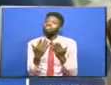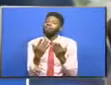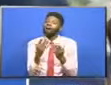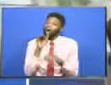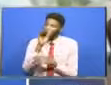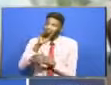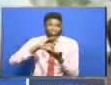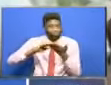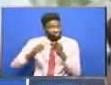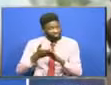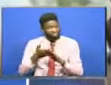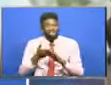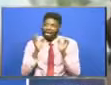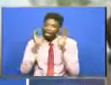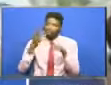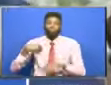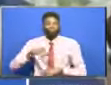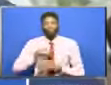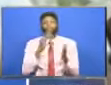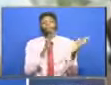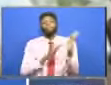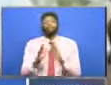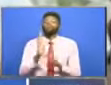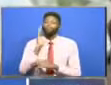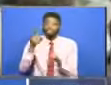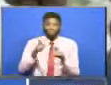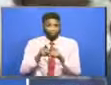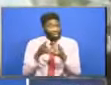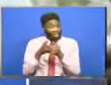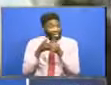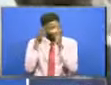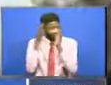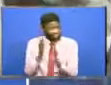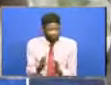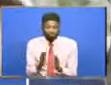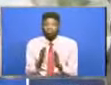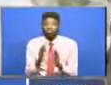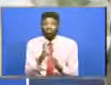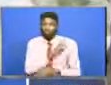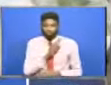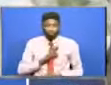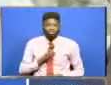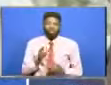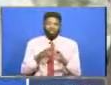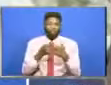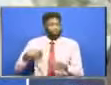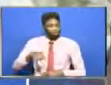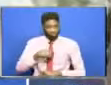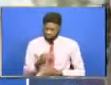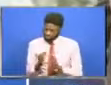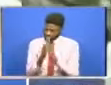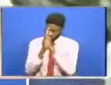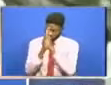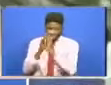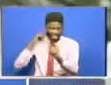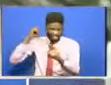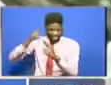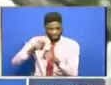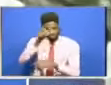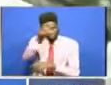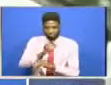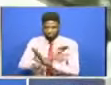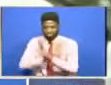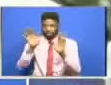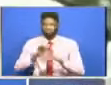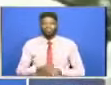tutafanya mpango mwingine kama viongozi wa dini, tusome dua maalumu yake tu mahususi. Tunataka tukae